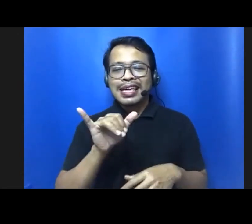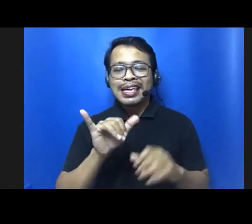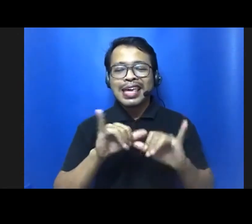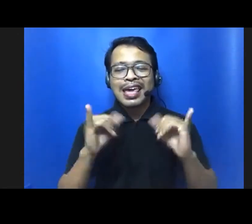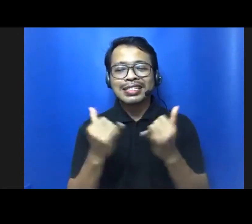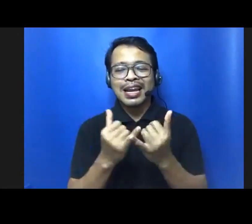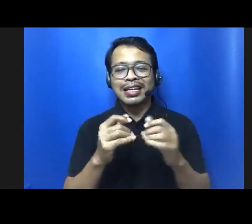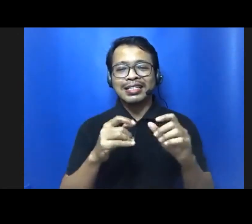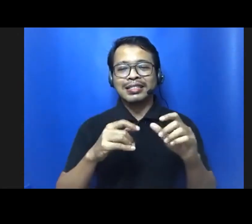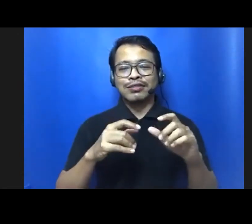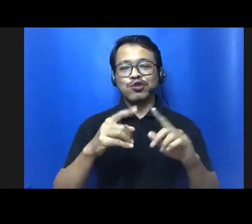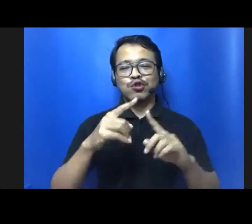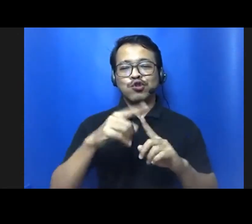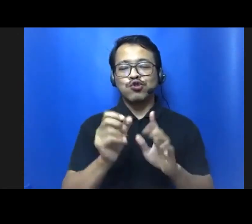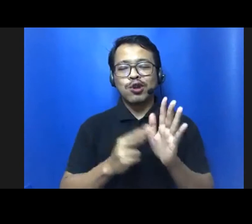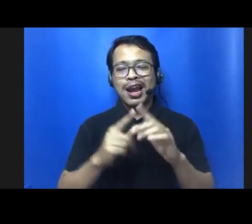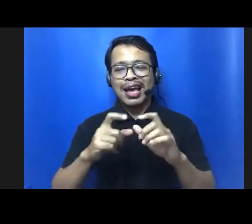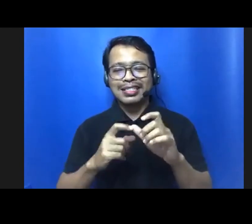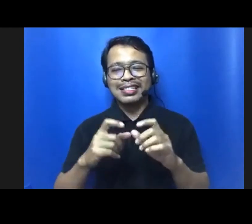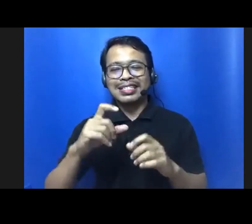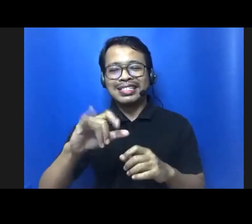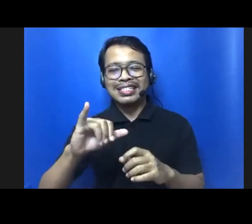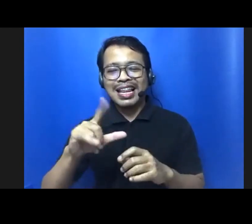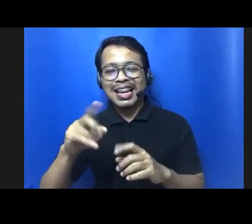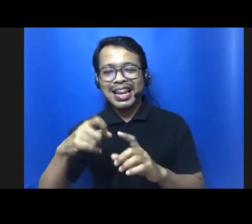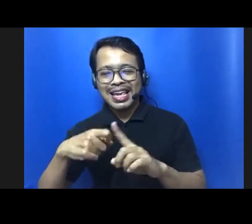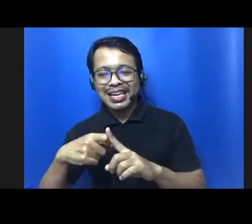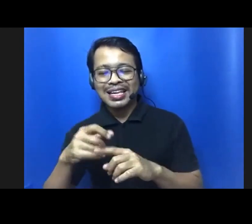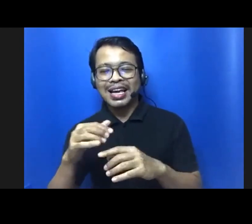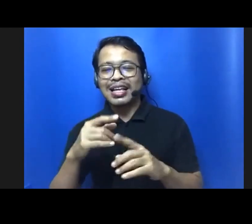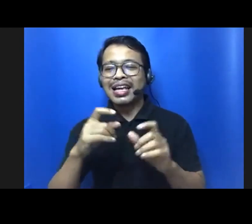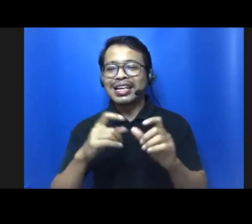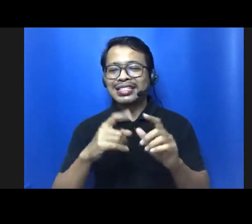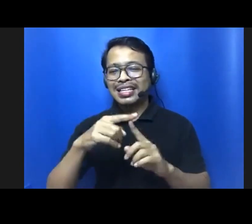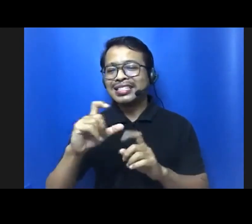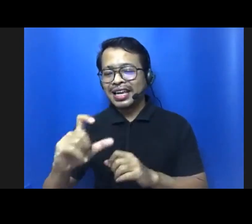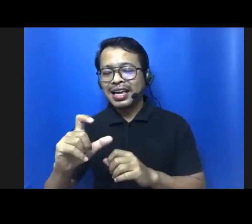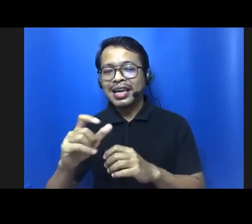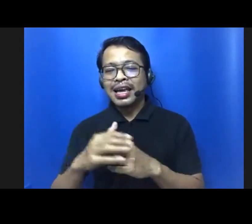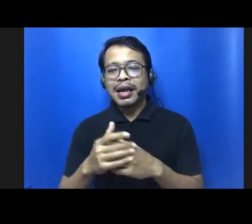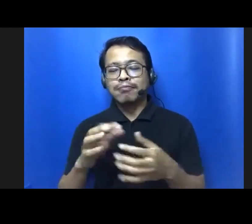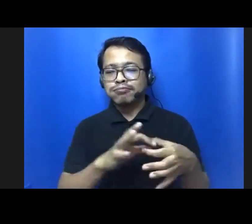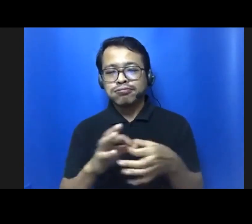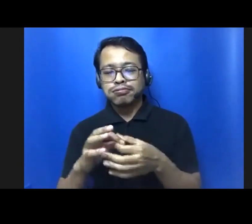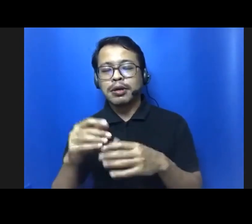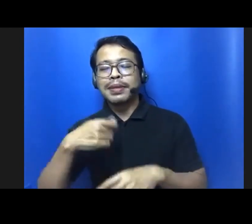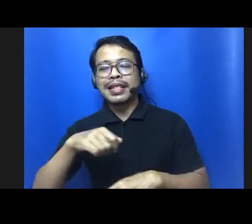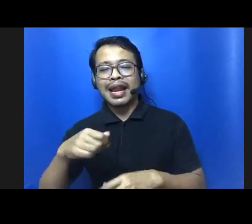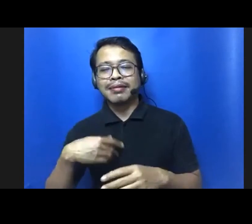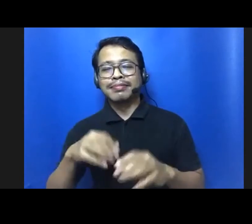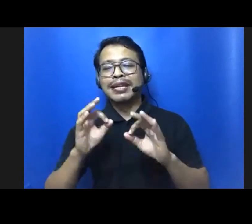Cilik, afiliasi dari Save the Children, bekerja sama dengan Kementerian Pendidikan, Kebudayaan, Riset, dan Teknologi Republik